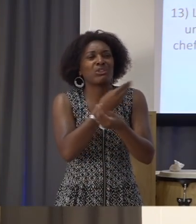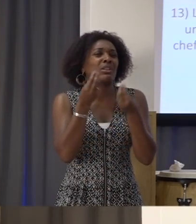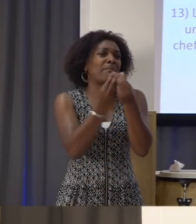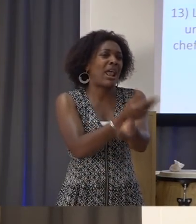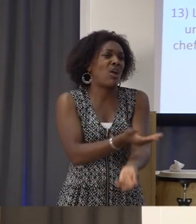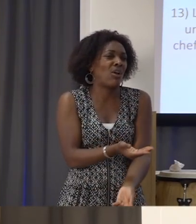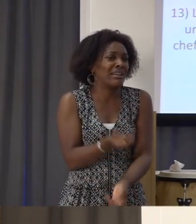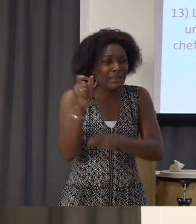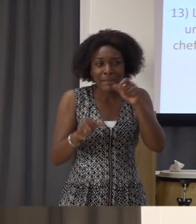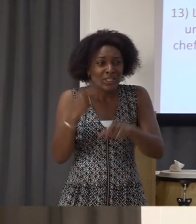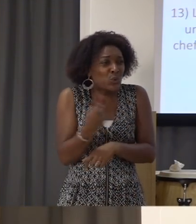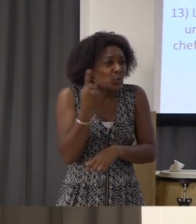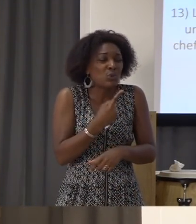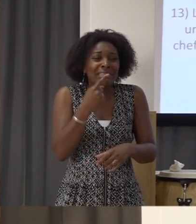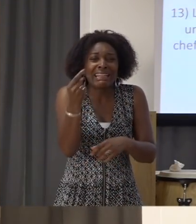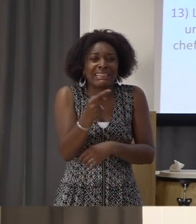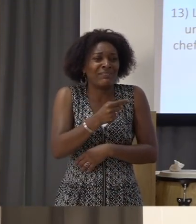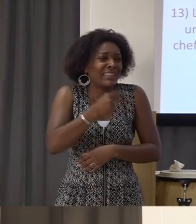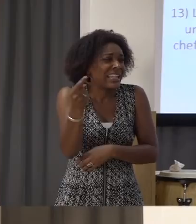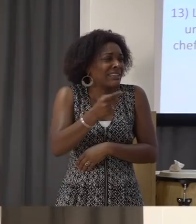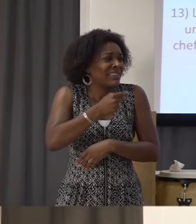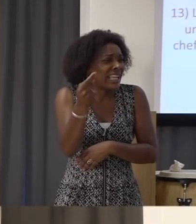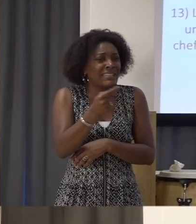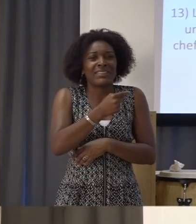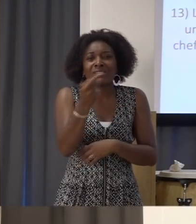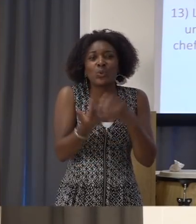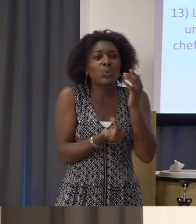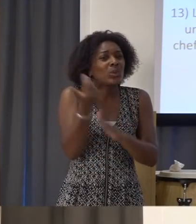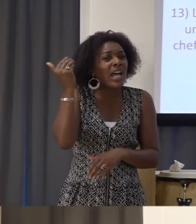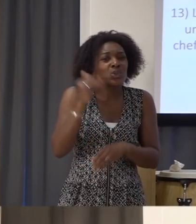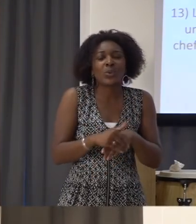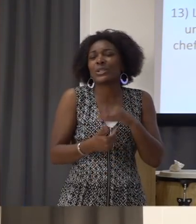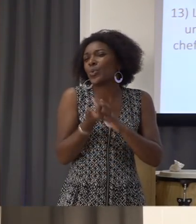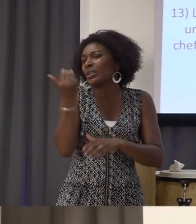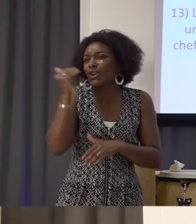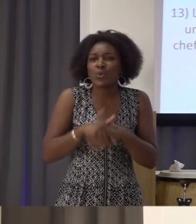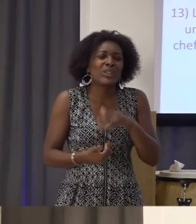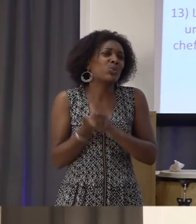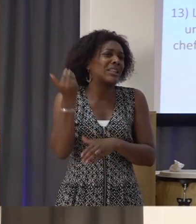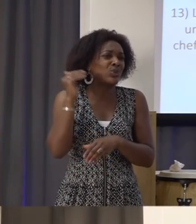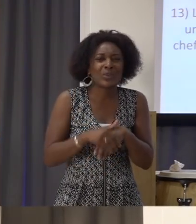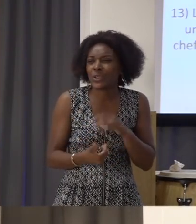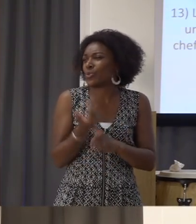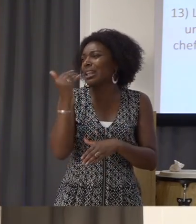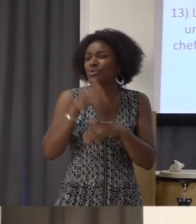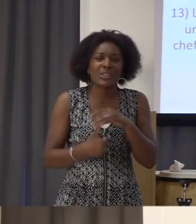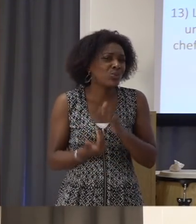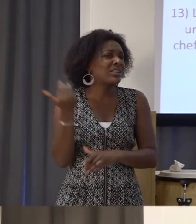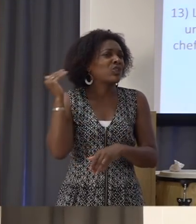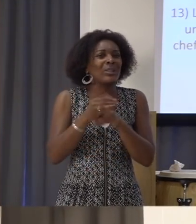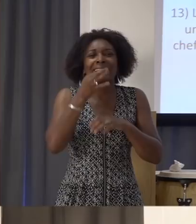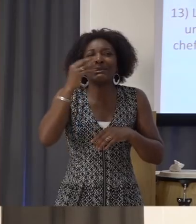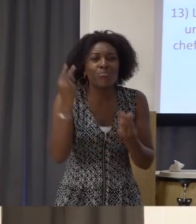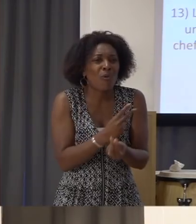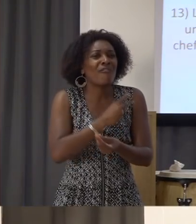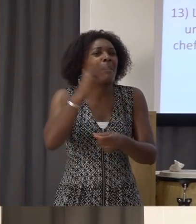Ces personnes professent la malédiction de journée en journée, jour après jour. Alléluia. Le